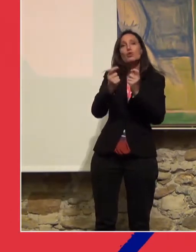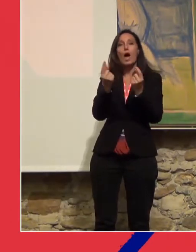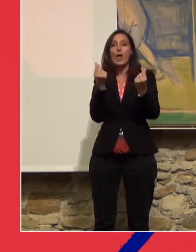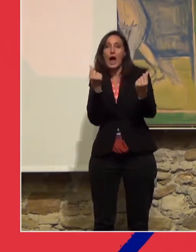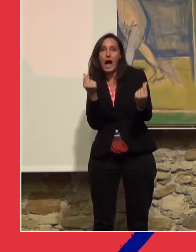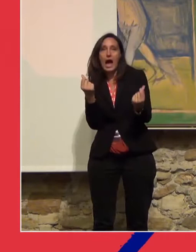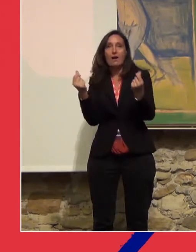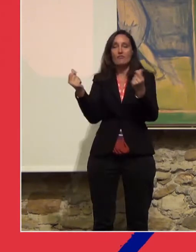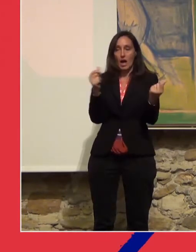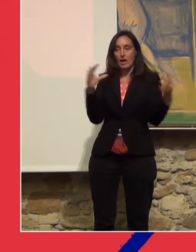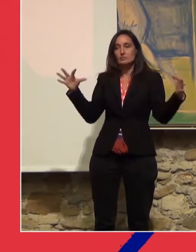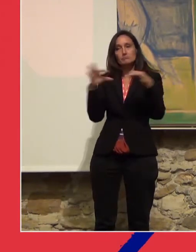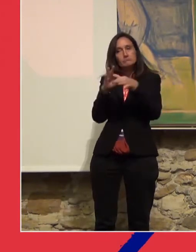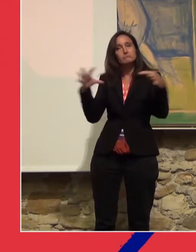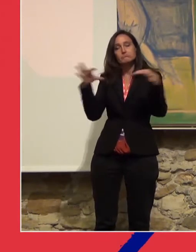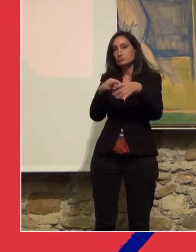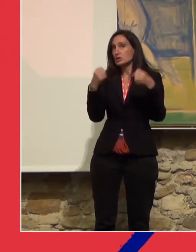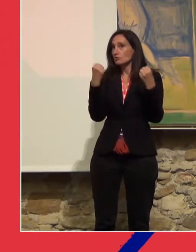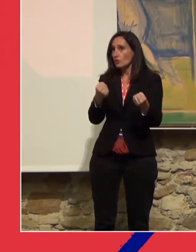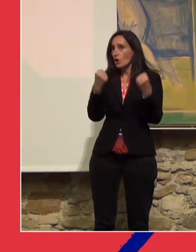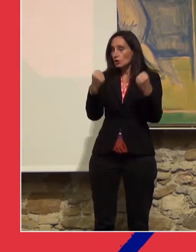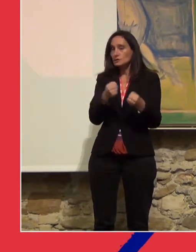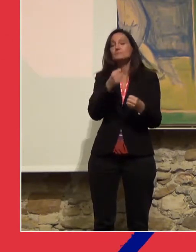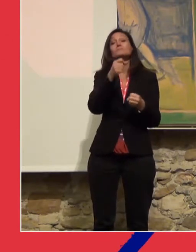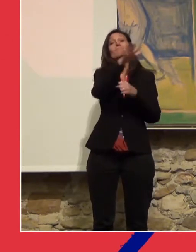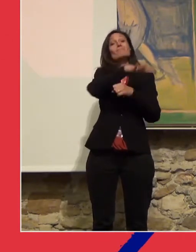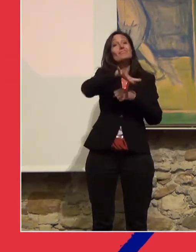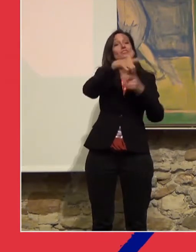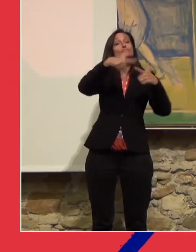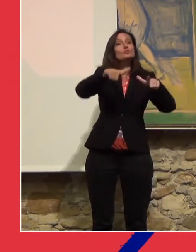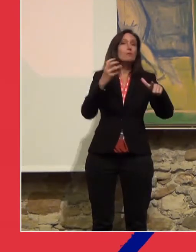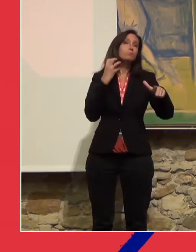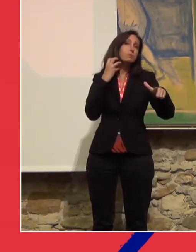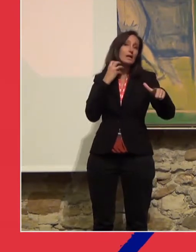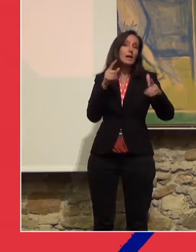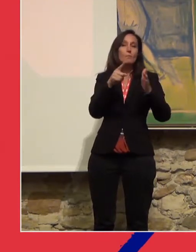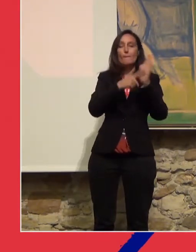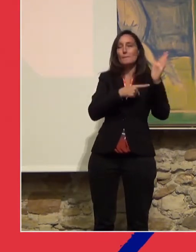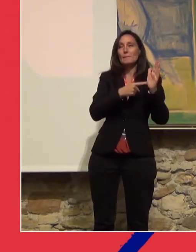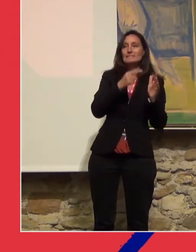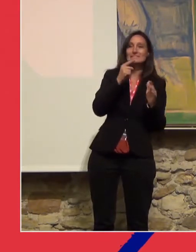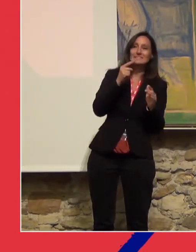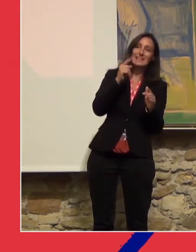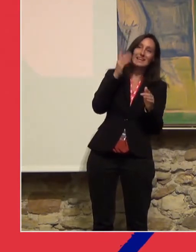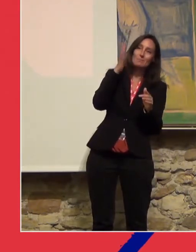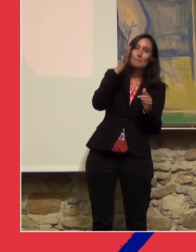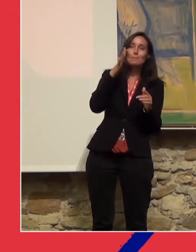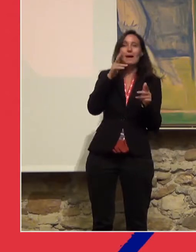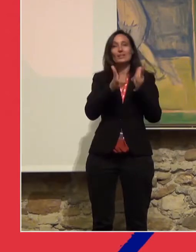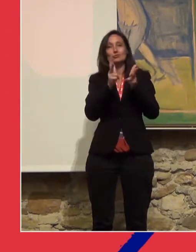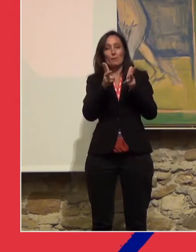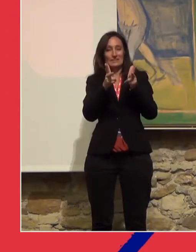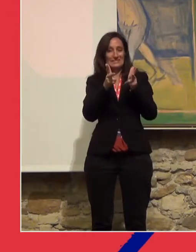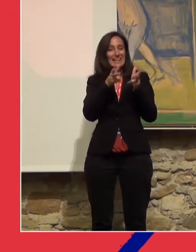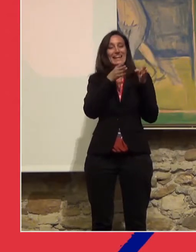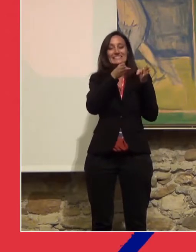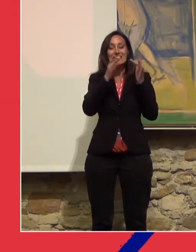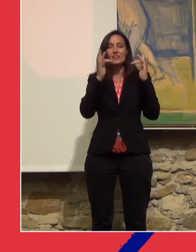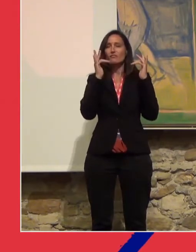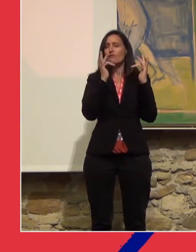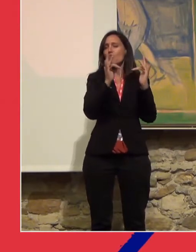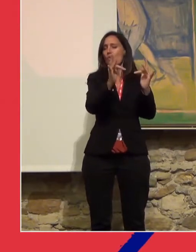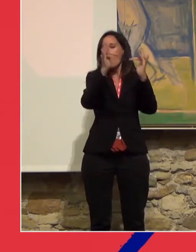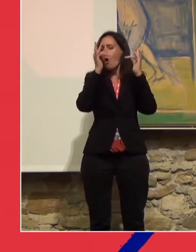a marzo e aprile erano vuote come la strada delle città italiane e le